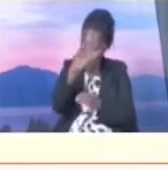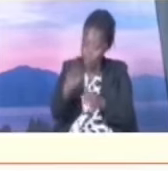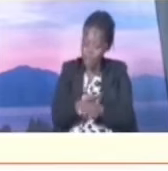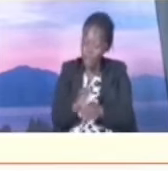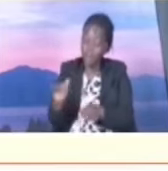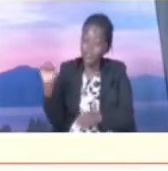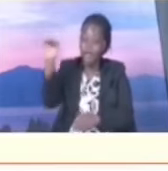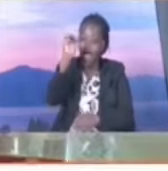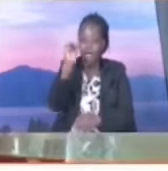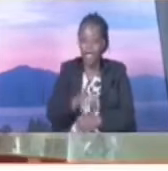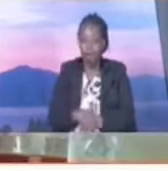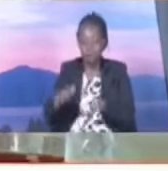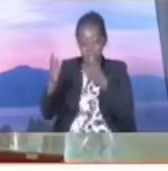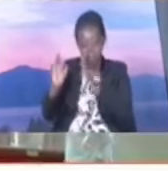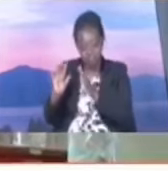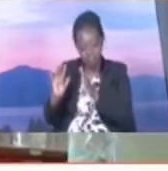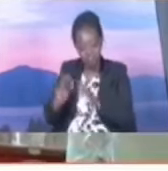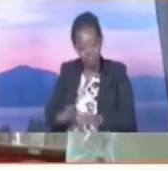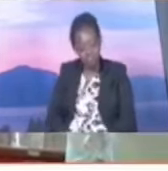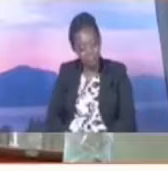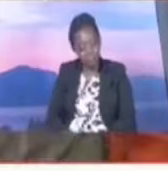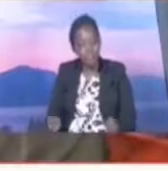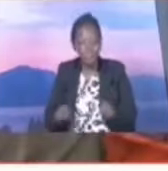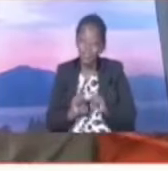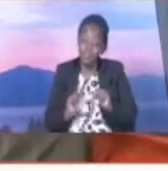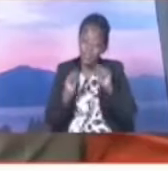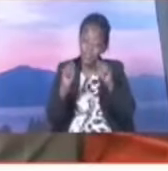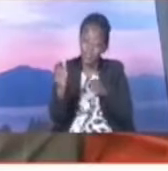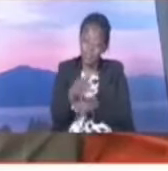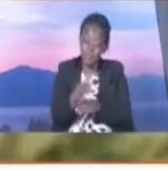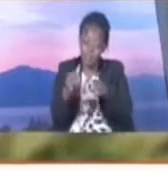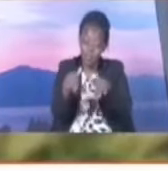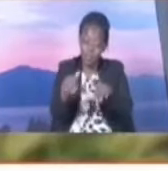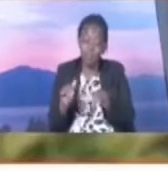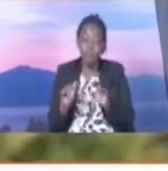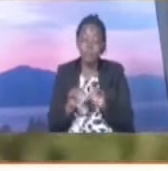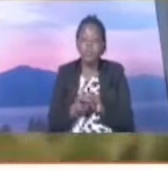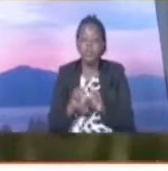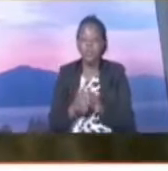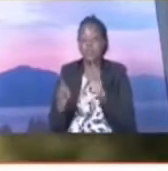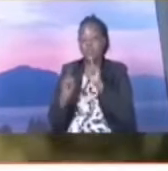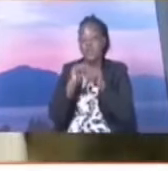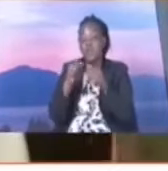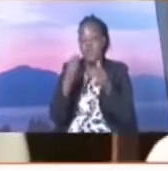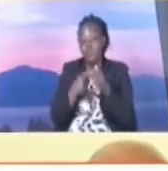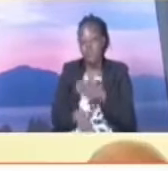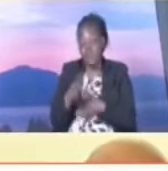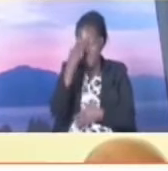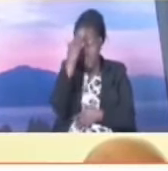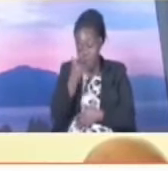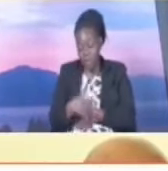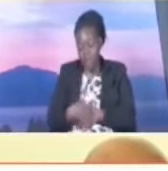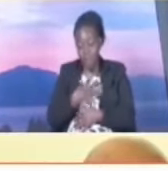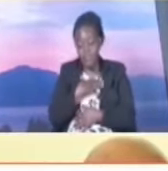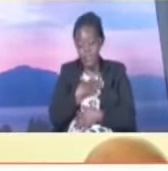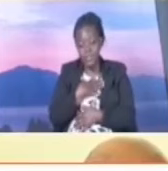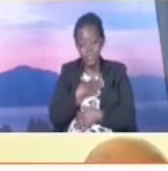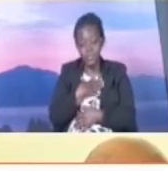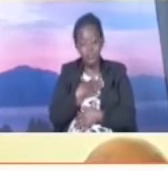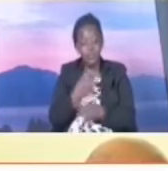nnyo. Bagenze nabo okuli baminisita n'ababaka ba paalamenti boogedde ku kibatutte embuga.